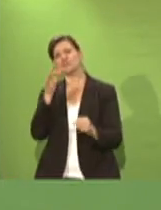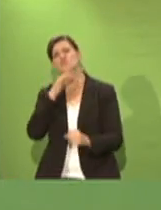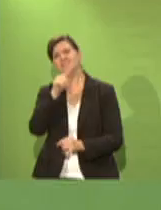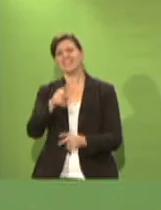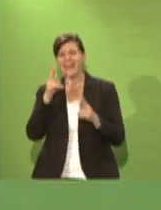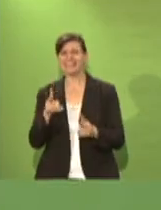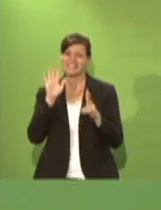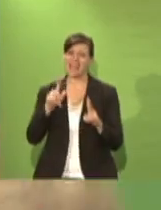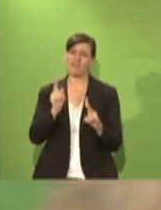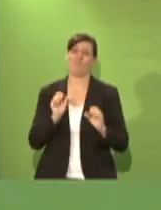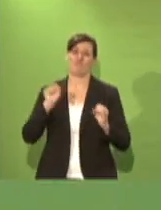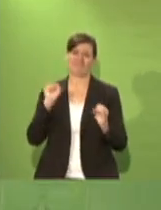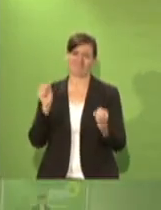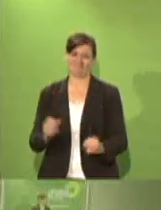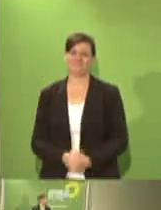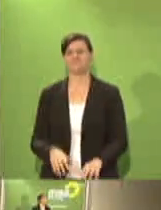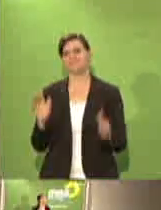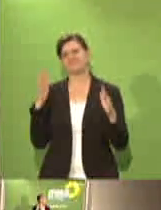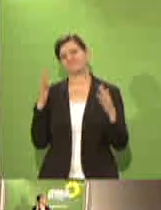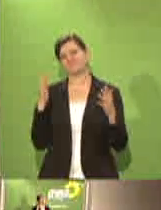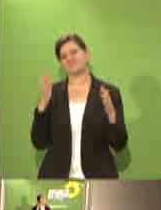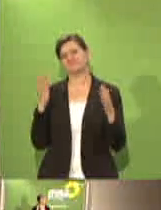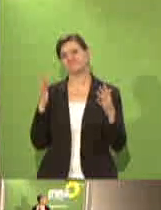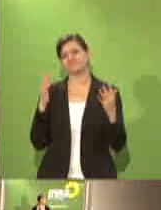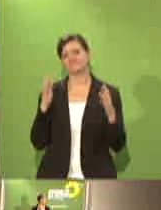Freunde. Herzlichen Dank, Dagmar.